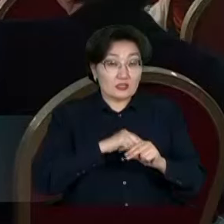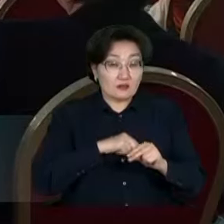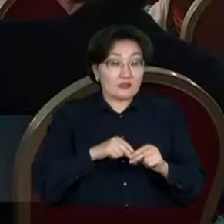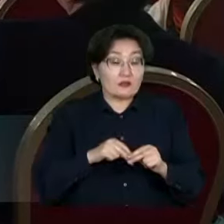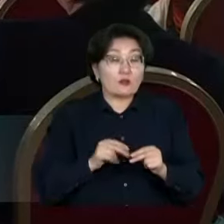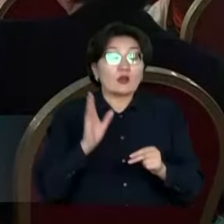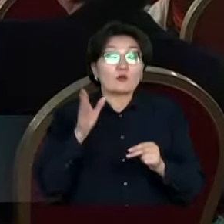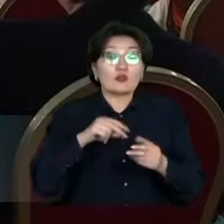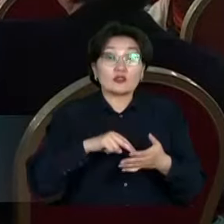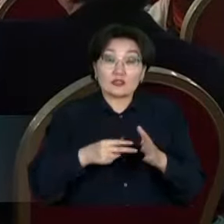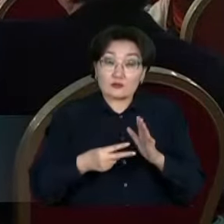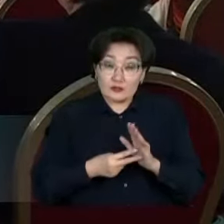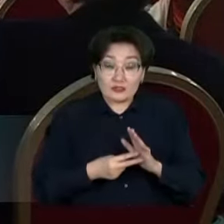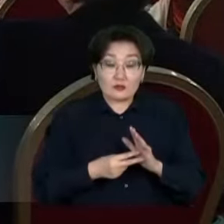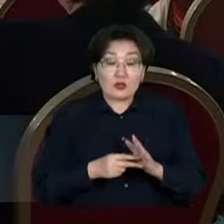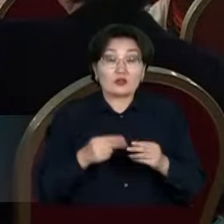сынды тақырыптарды да талдады.